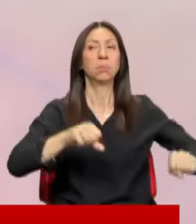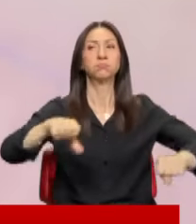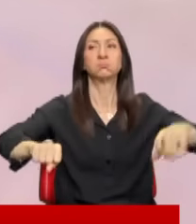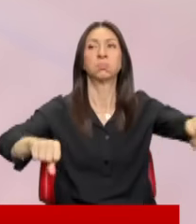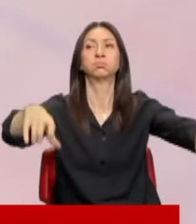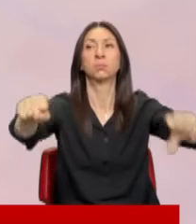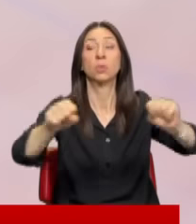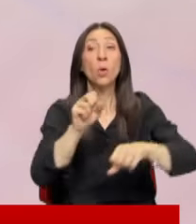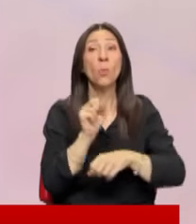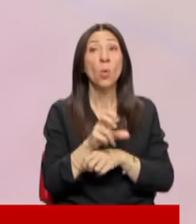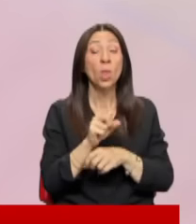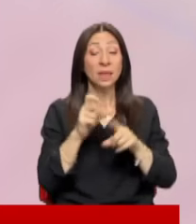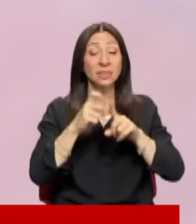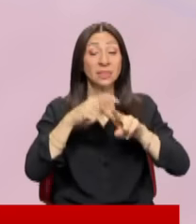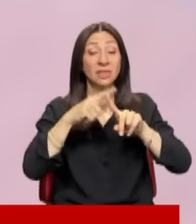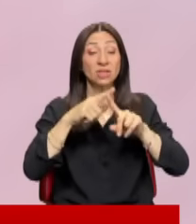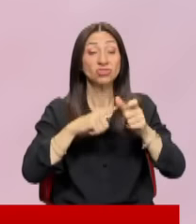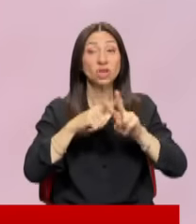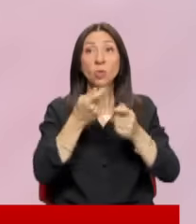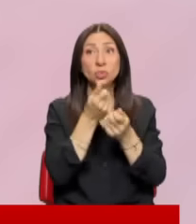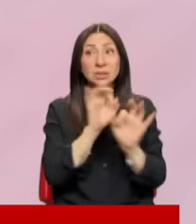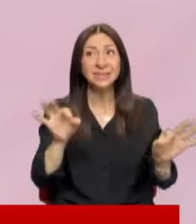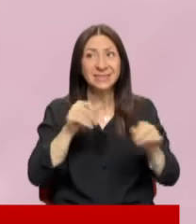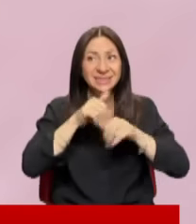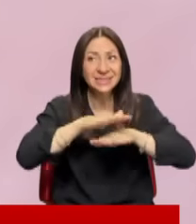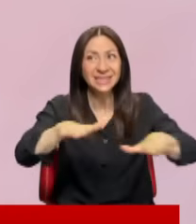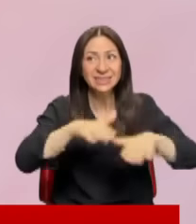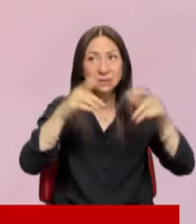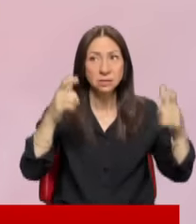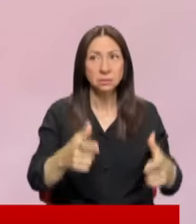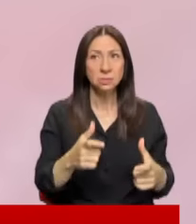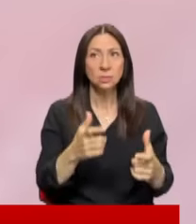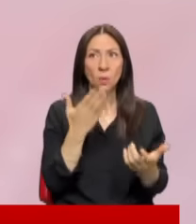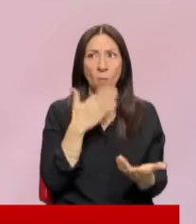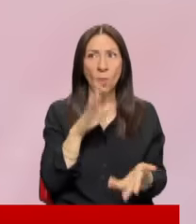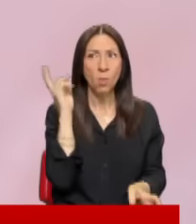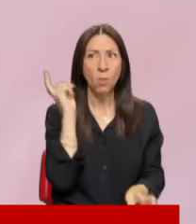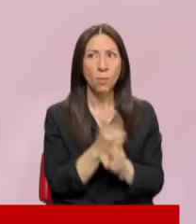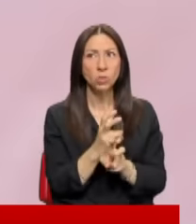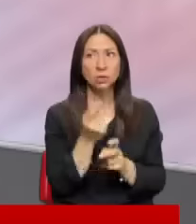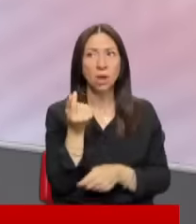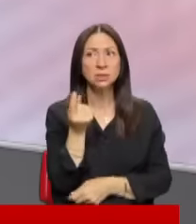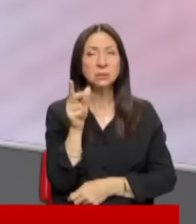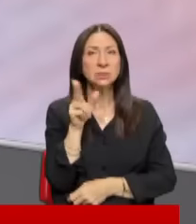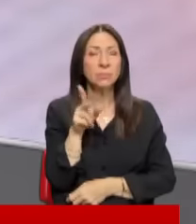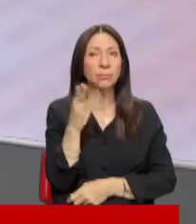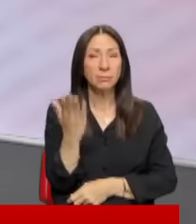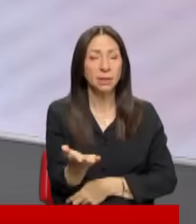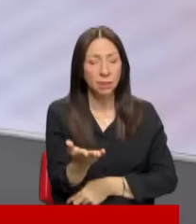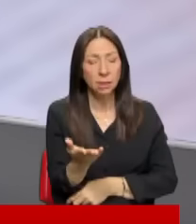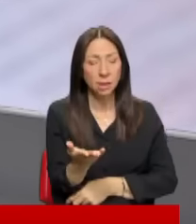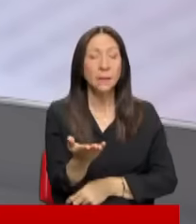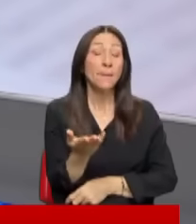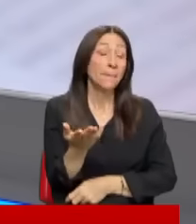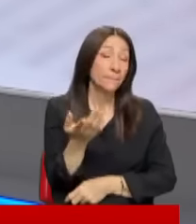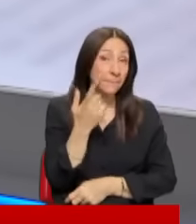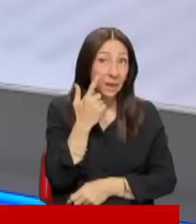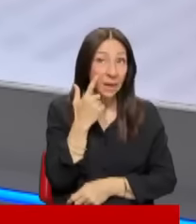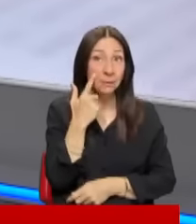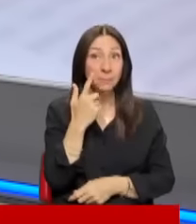altında. Muğla Datça'da ücretsiz denize girilebilecek alanlar oldukça sınırlı. Bakalım